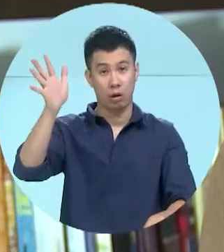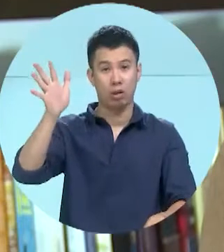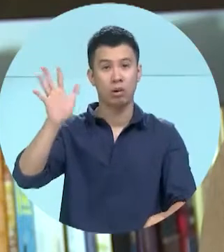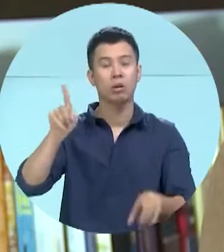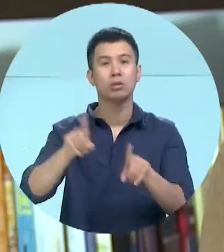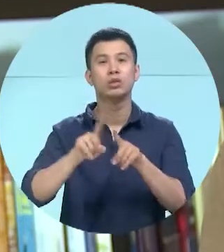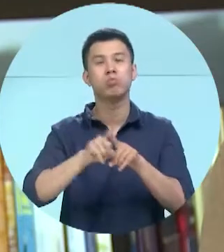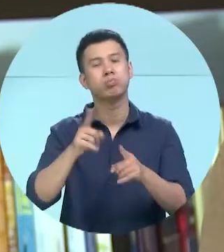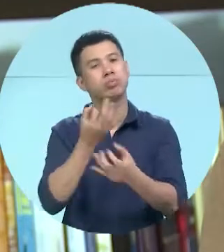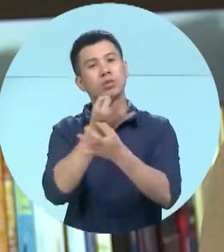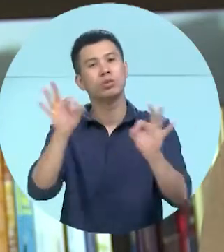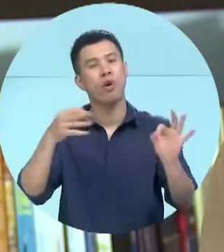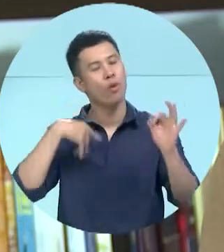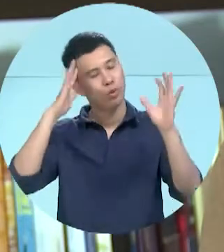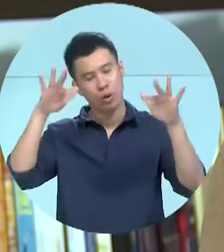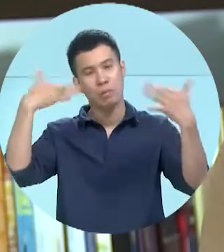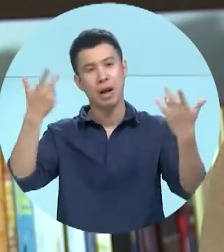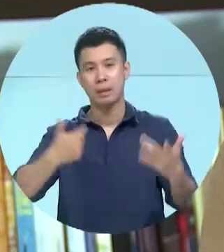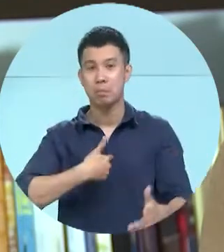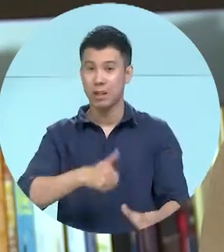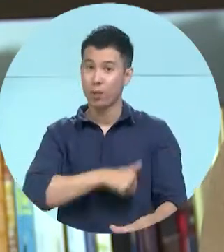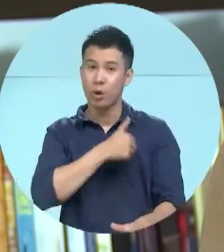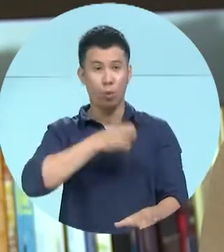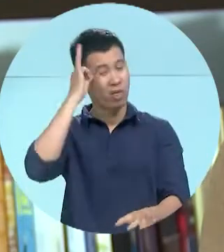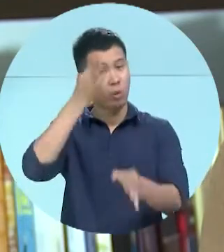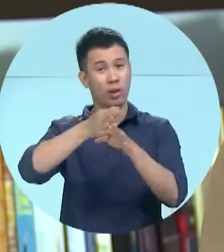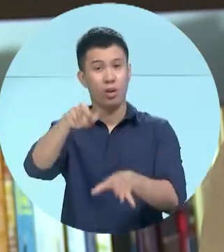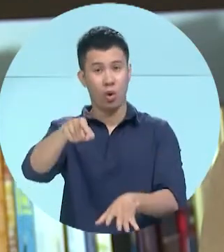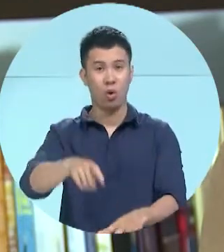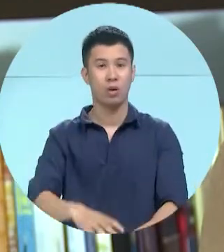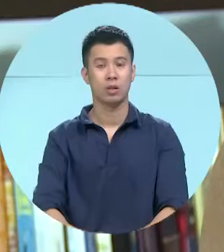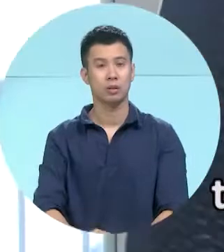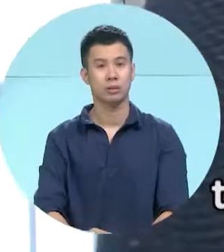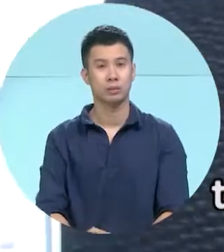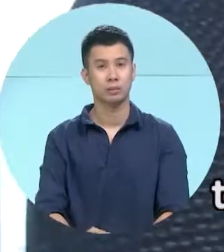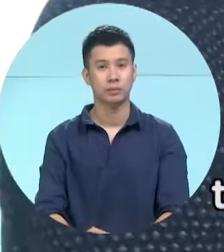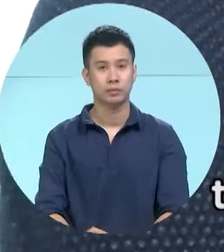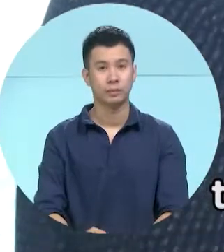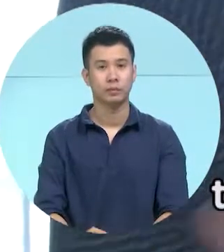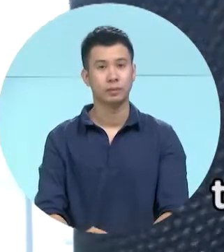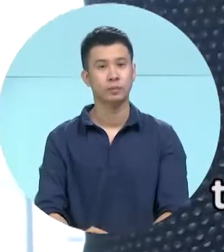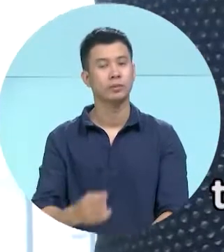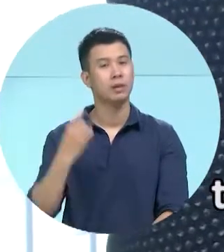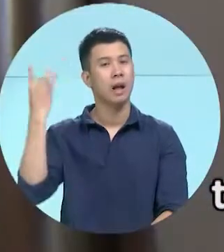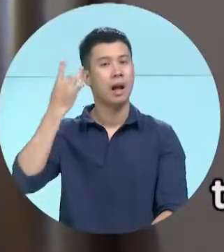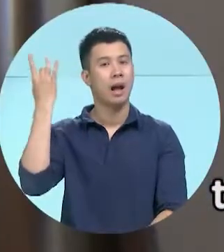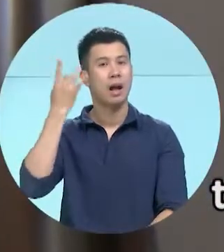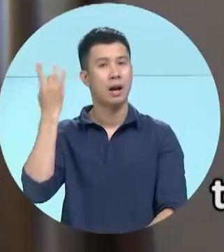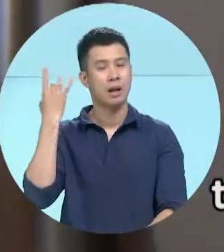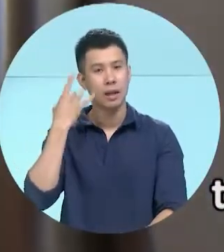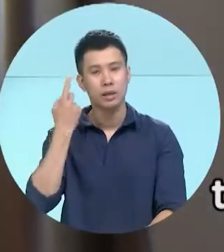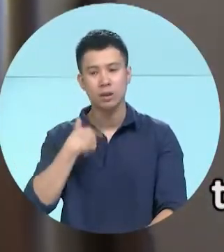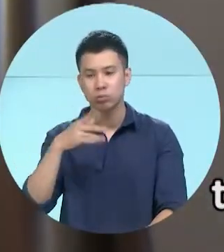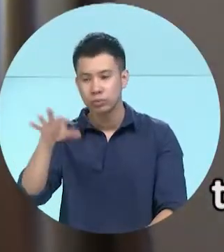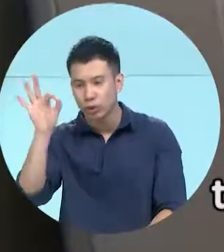power and the freedom and the independence to make his own decisions. So yeah. Mỗi ngày, Evan đều có rất